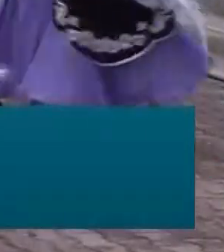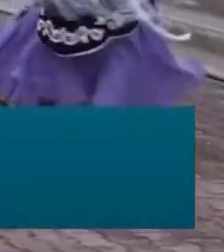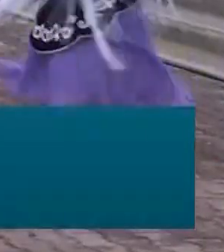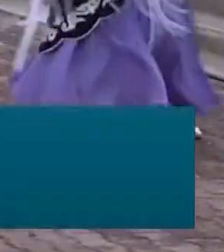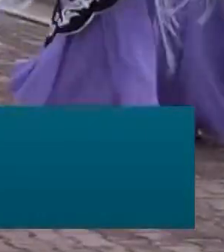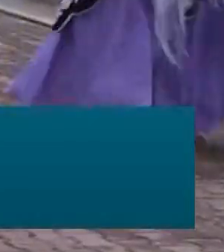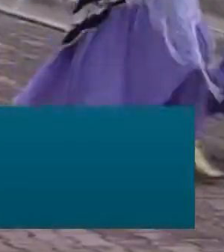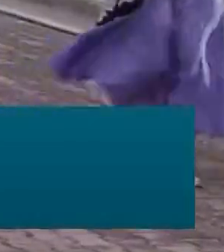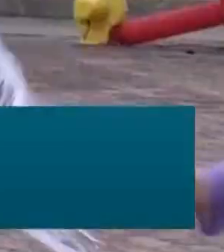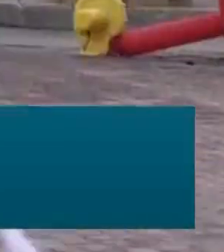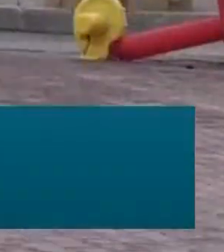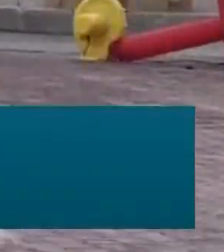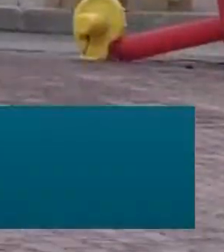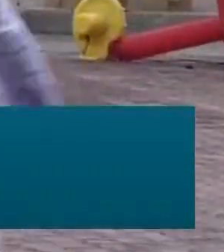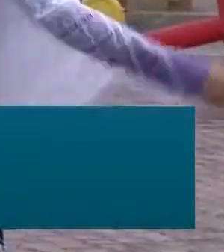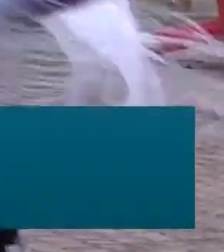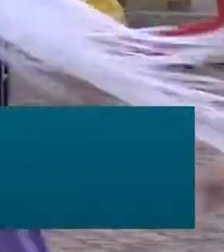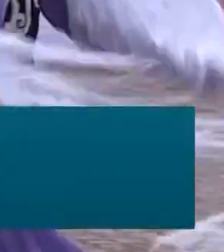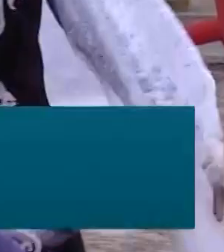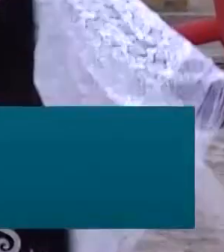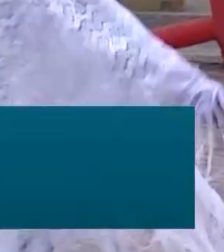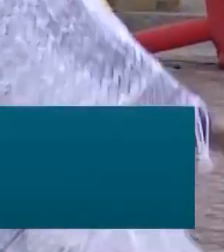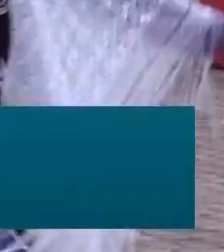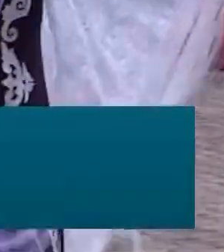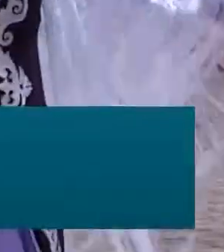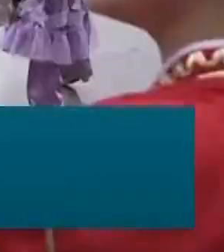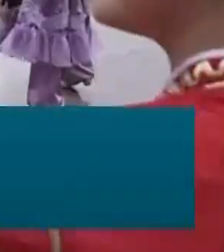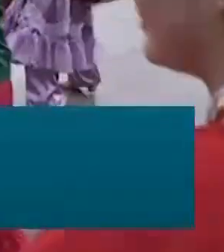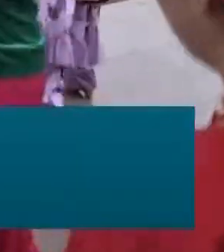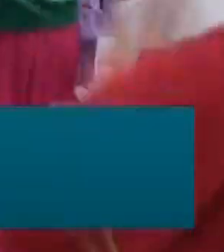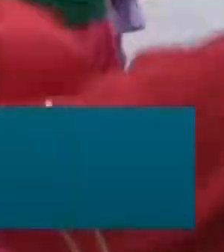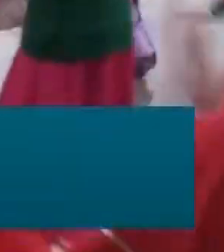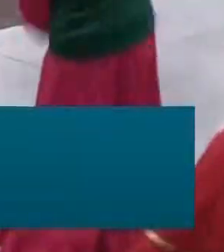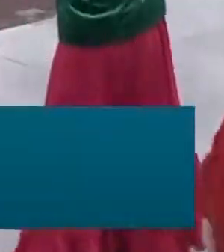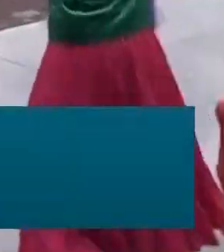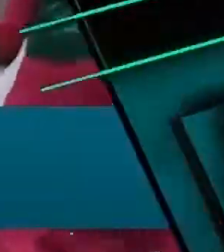Вальс в подарок. Известный танцевальный коллектив готовит номер ко дню города.